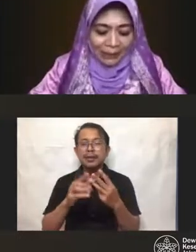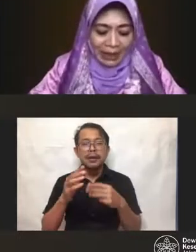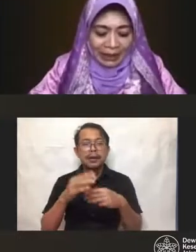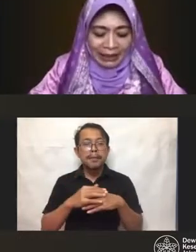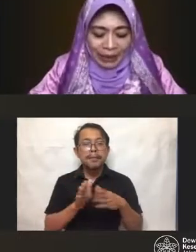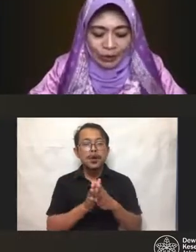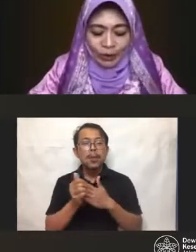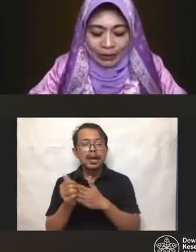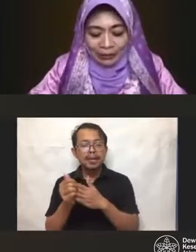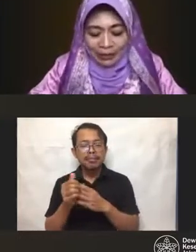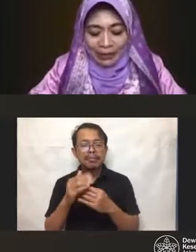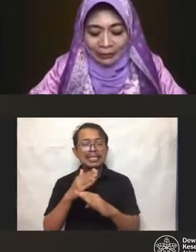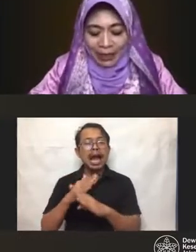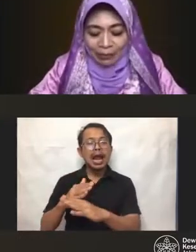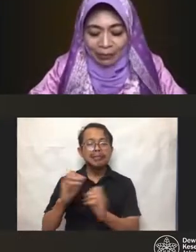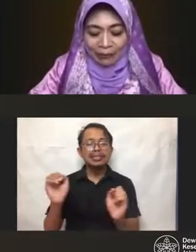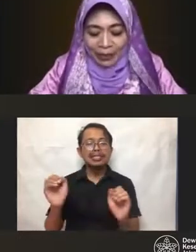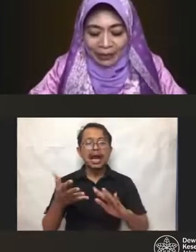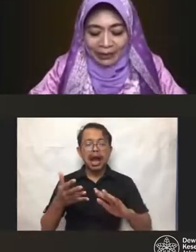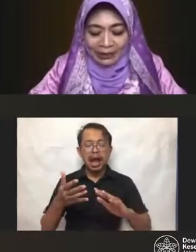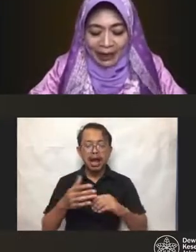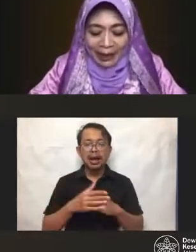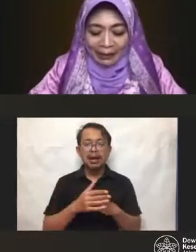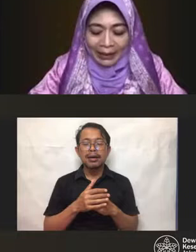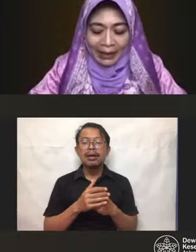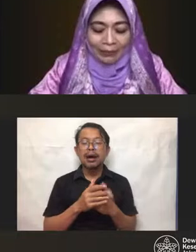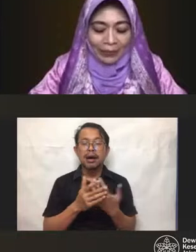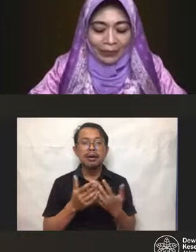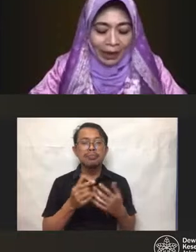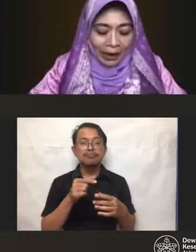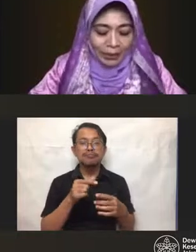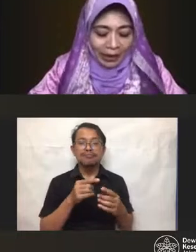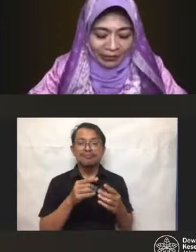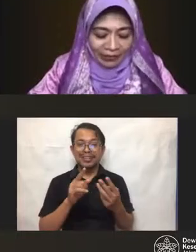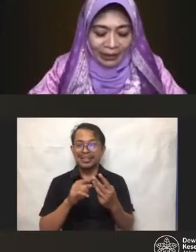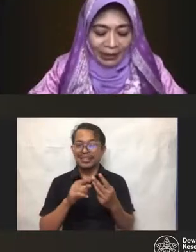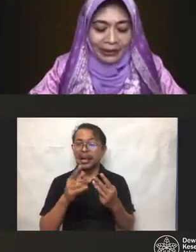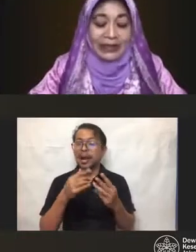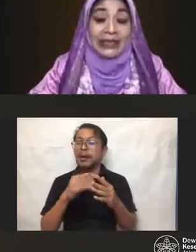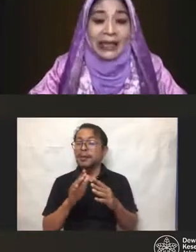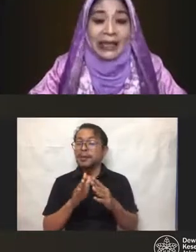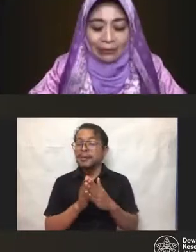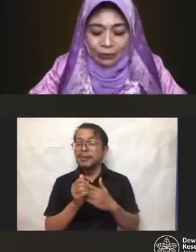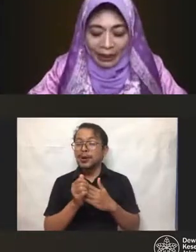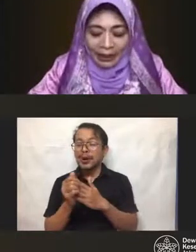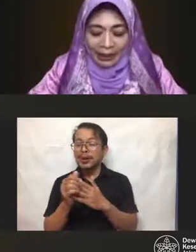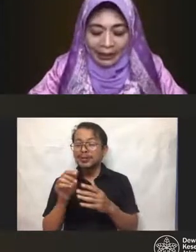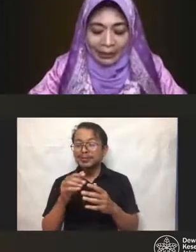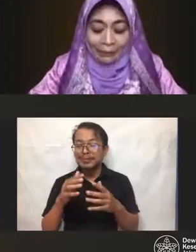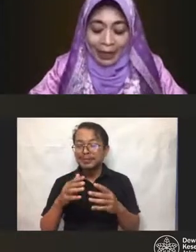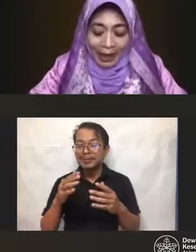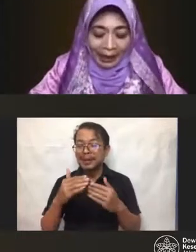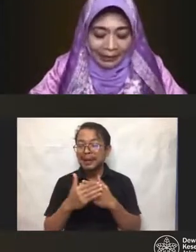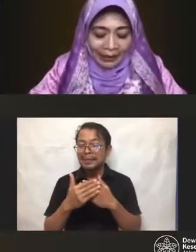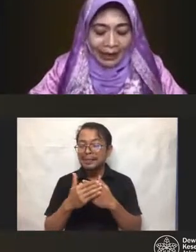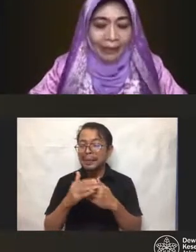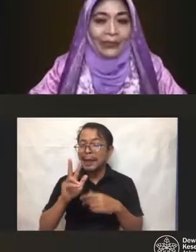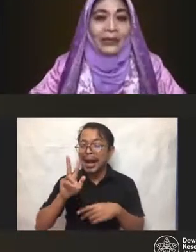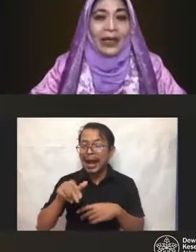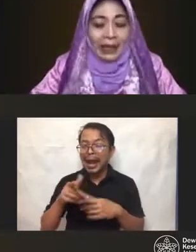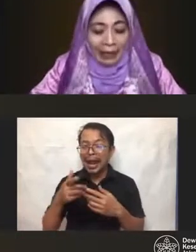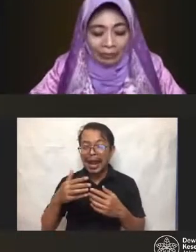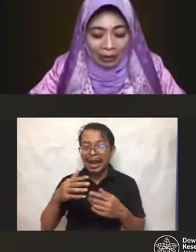Ya. Salah satu konsep Islam dalam pemanfaatan alam adalah hadul kifayah, standar kebutuhan yang layak.